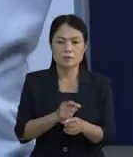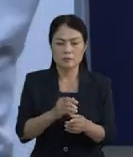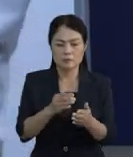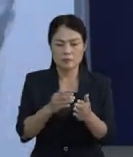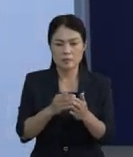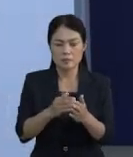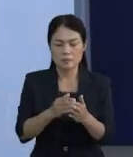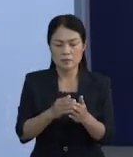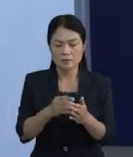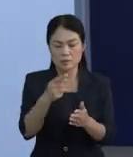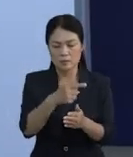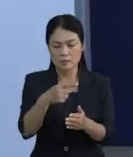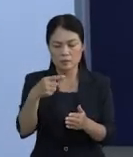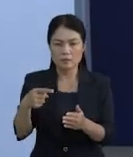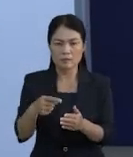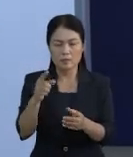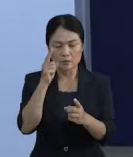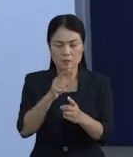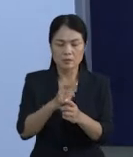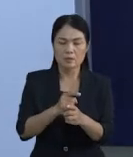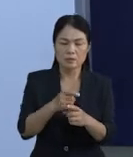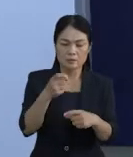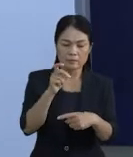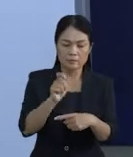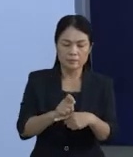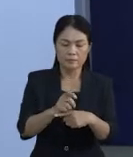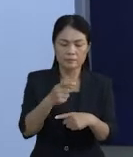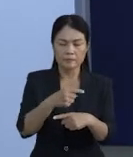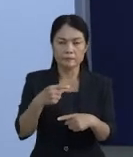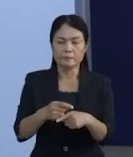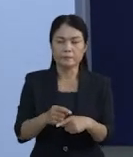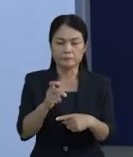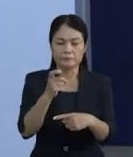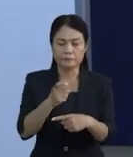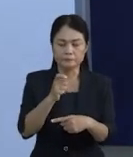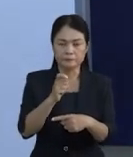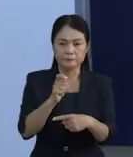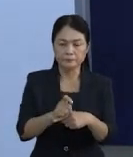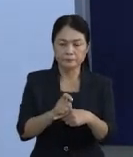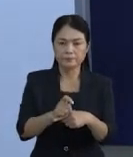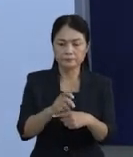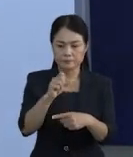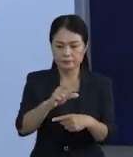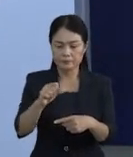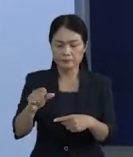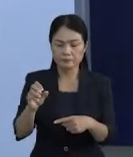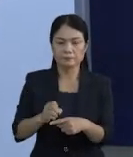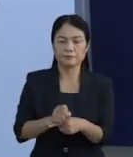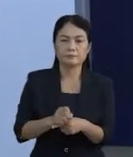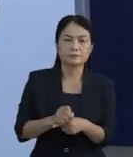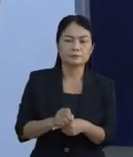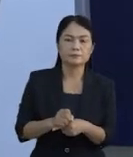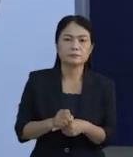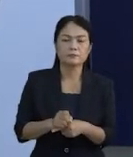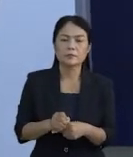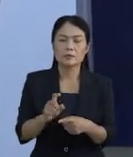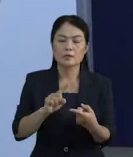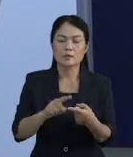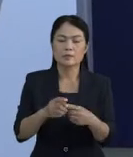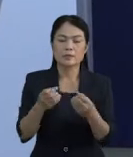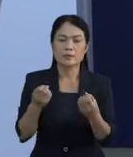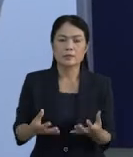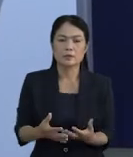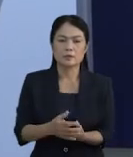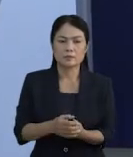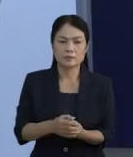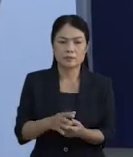vía tùng liên chúng làm bay bằng cột tùng liên dương tới mưa mọc tùng tùng sen và tùng sen lấy bằng mang con và